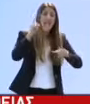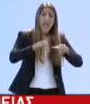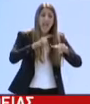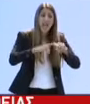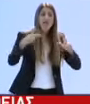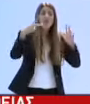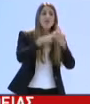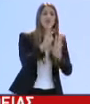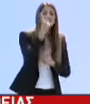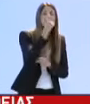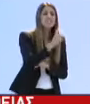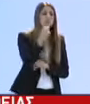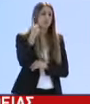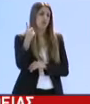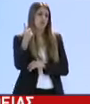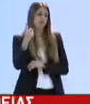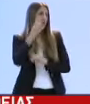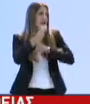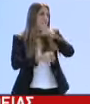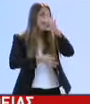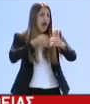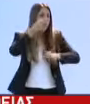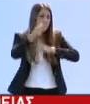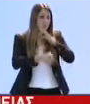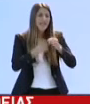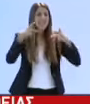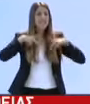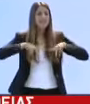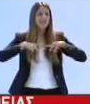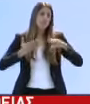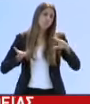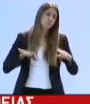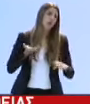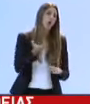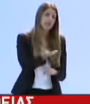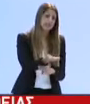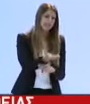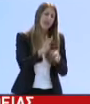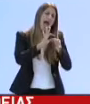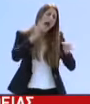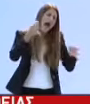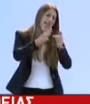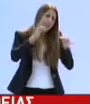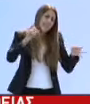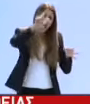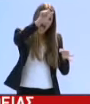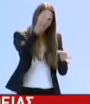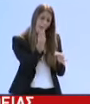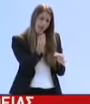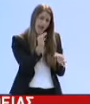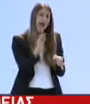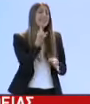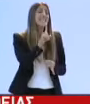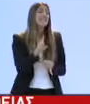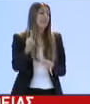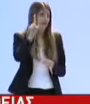του 2021. Θα αναφερθούμε σε αυτήν την κυβερνητική πρόταση πολύ εκτενέστερα την Κυριακή.